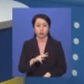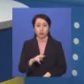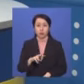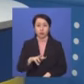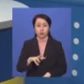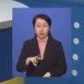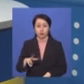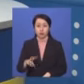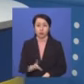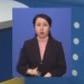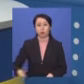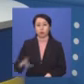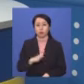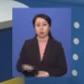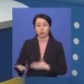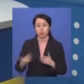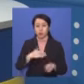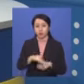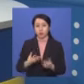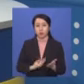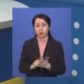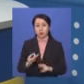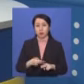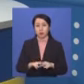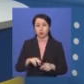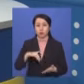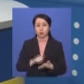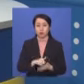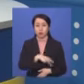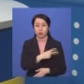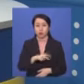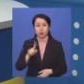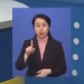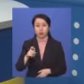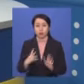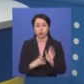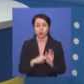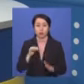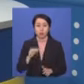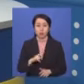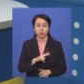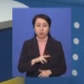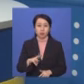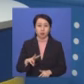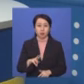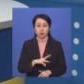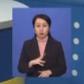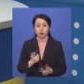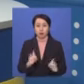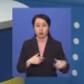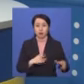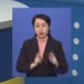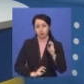тысяч квадратных метров. В регион были привлечены зарубежные инвесторы, которые заняли порядка 109 тысяч квадратных